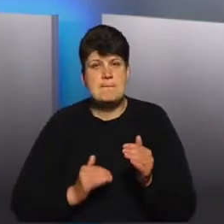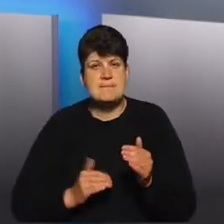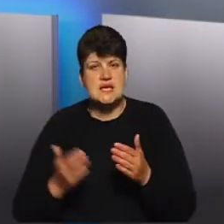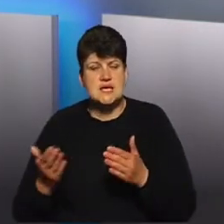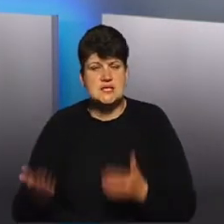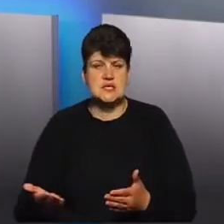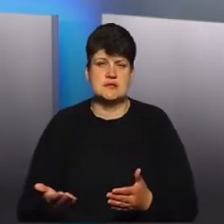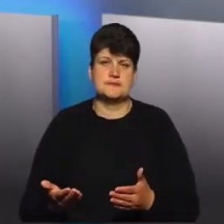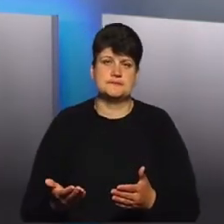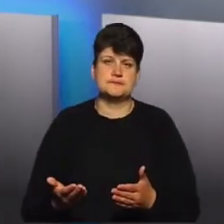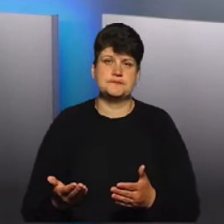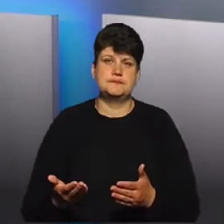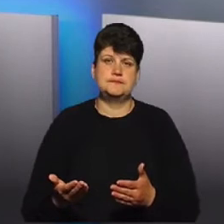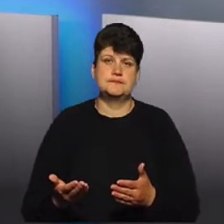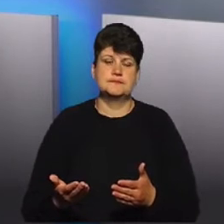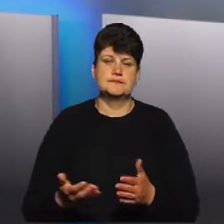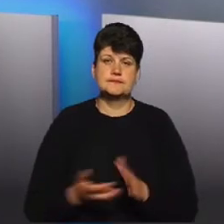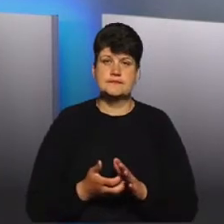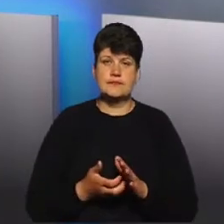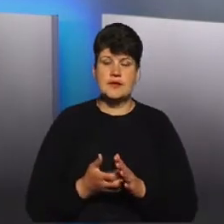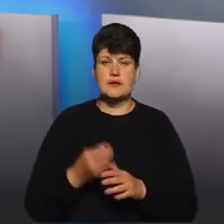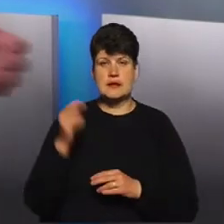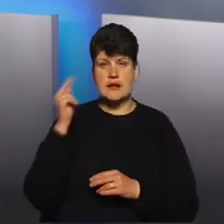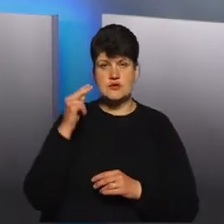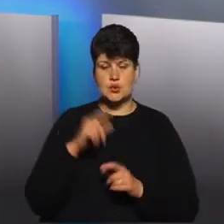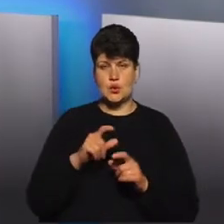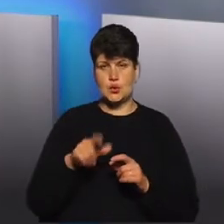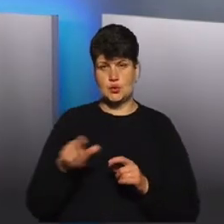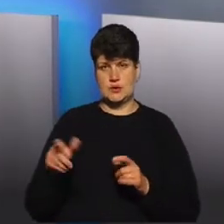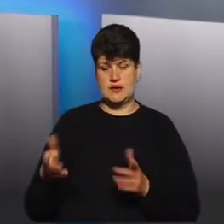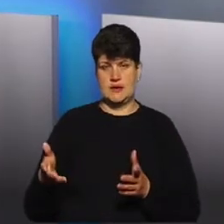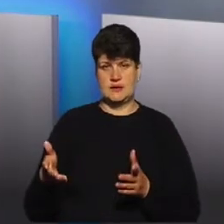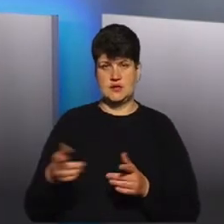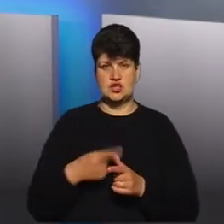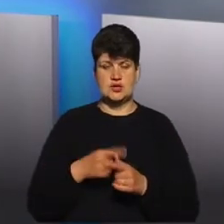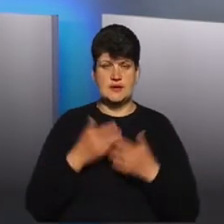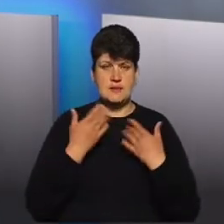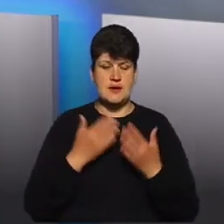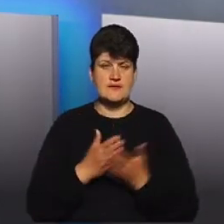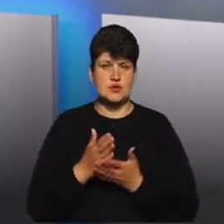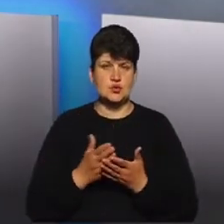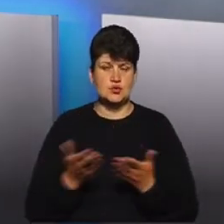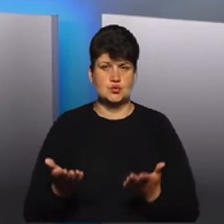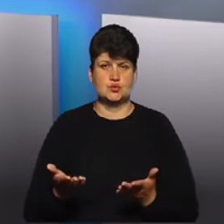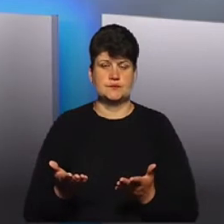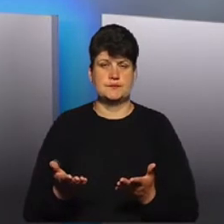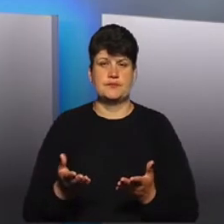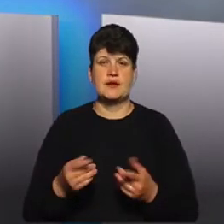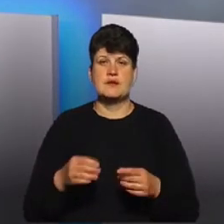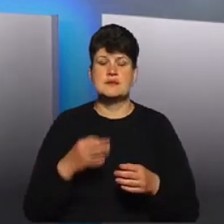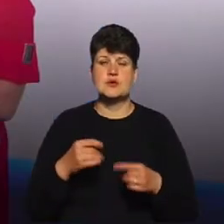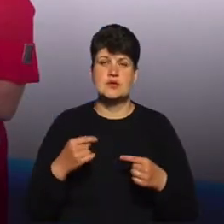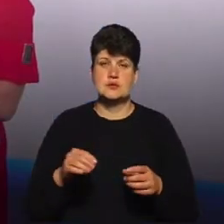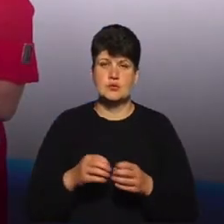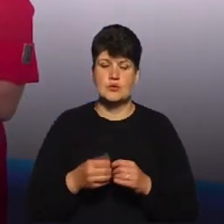От бракує, не знаю, не навчені у нас люди. Добре, чи немає інфраструктури? От, я вам відповім наступним чином. В нас не відкриваються нові